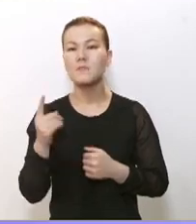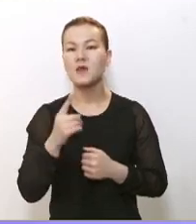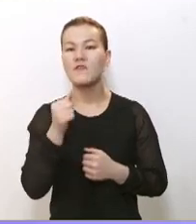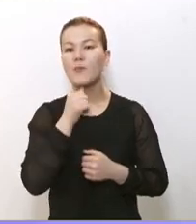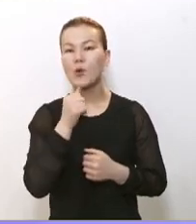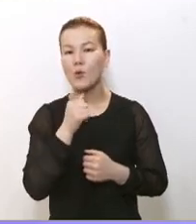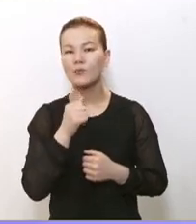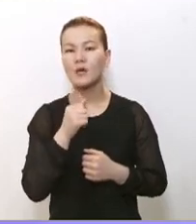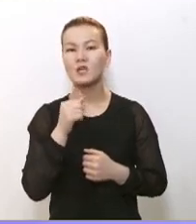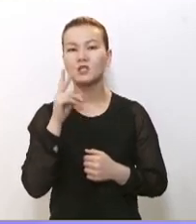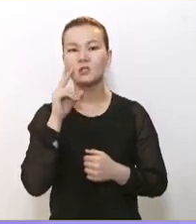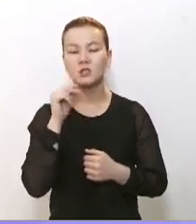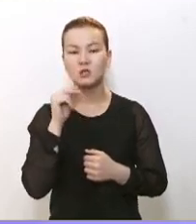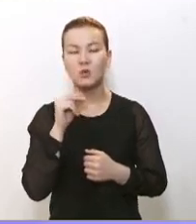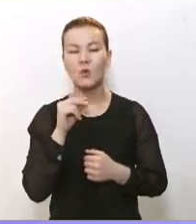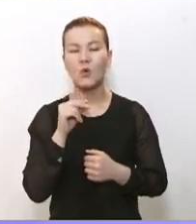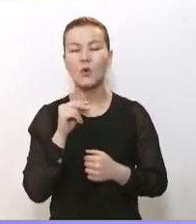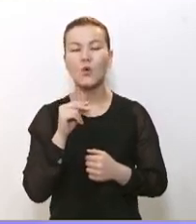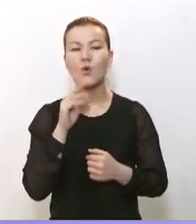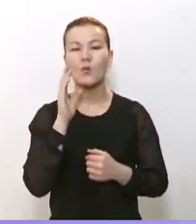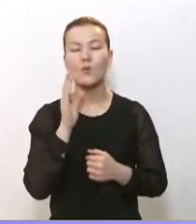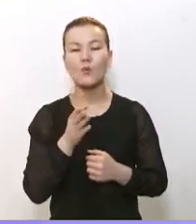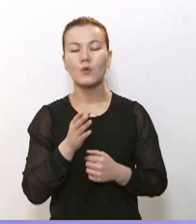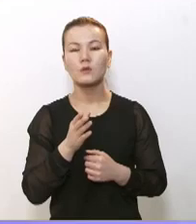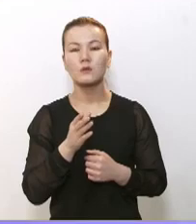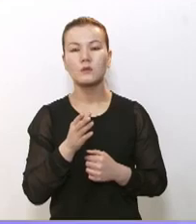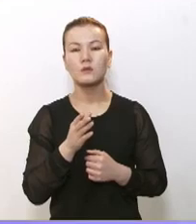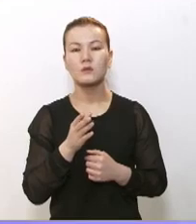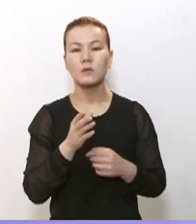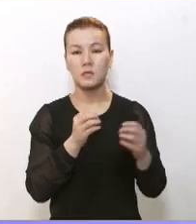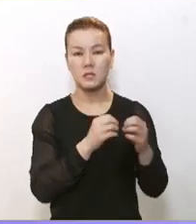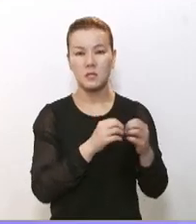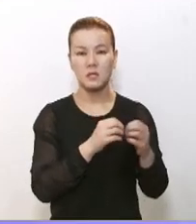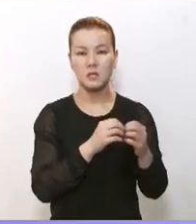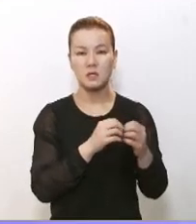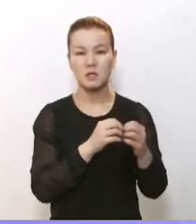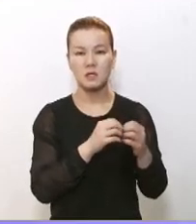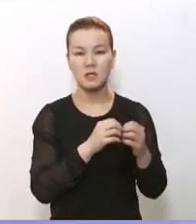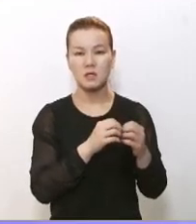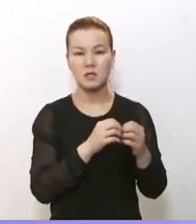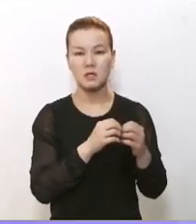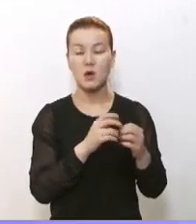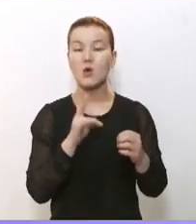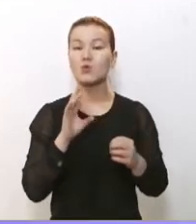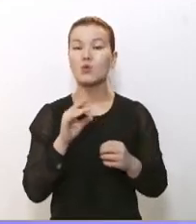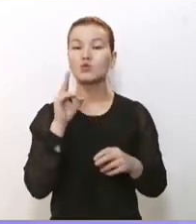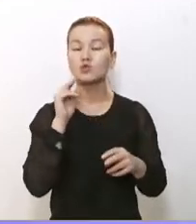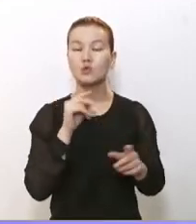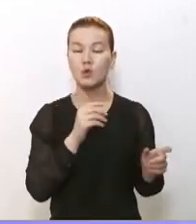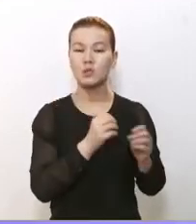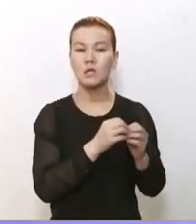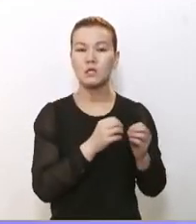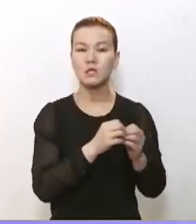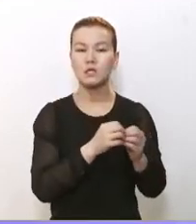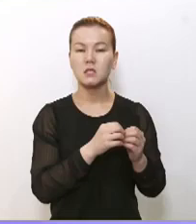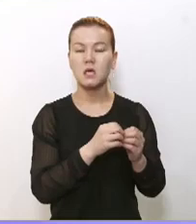Первая пробная цифра частного в этом случае получается 10. Но число